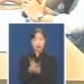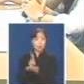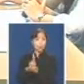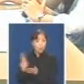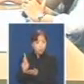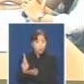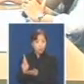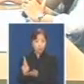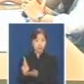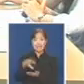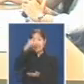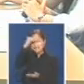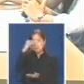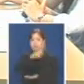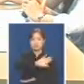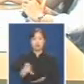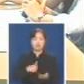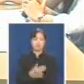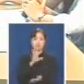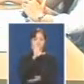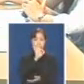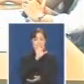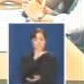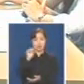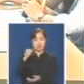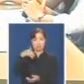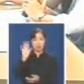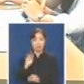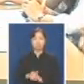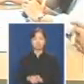มีเงินที่นิ่งอยู่เฉยๆเราก็ดึงออกมาบอกว่าตรงนี้ควรจะเอามาช่วยรักษา